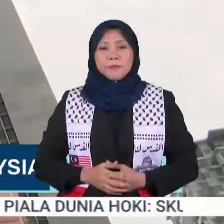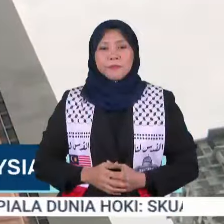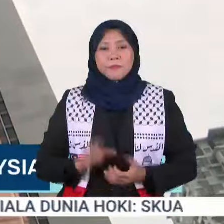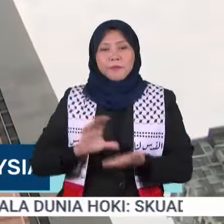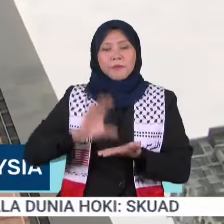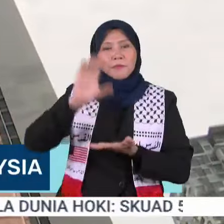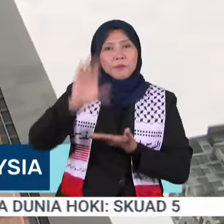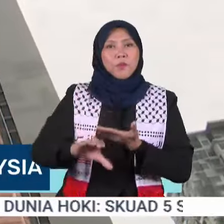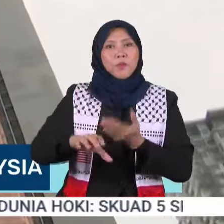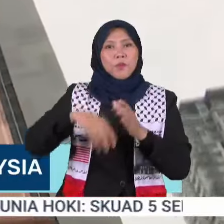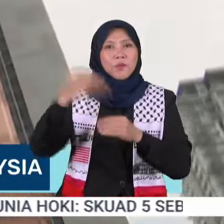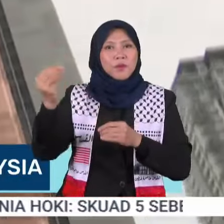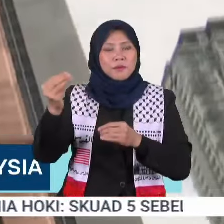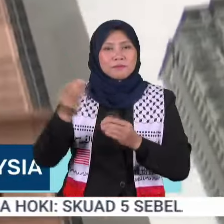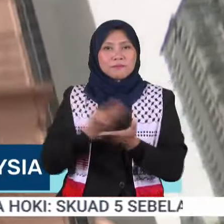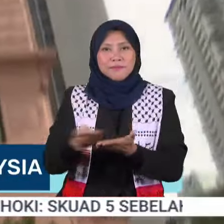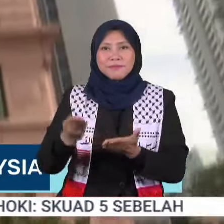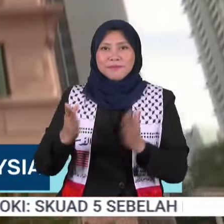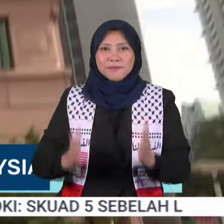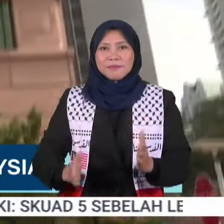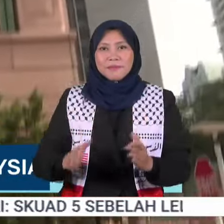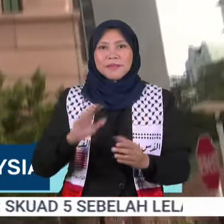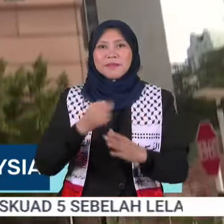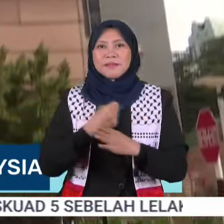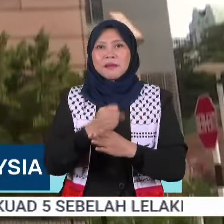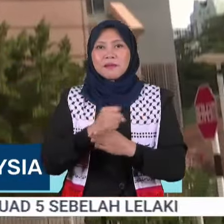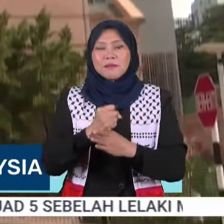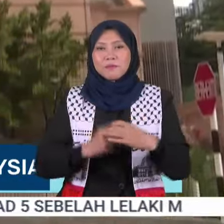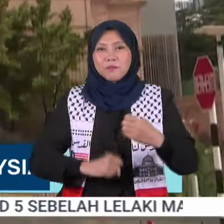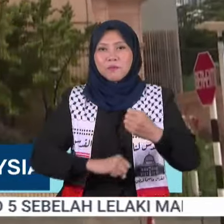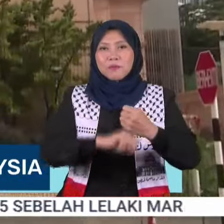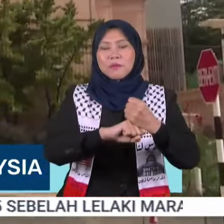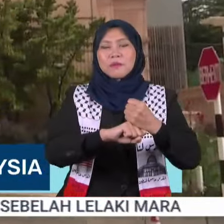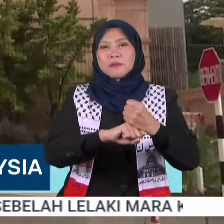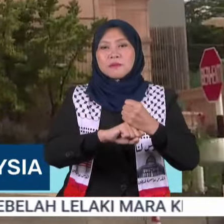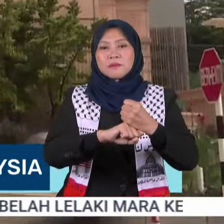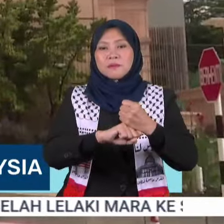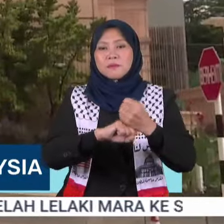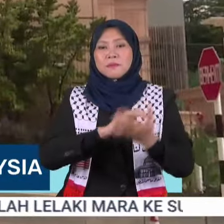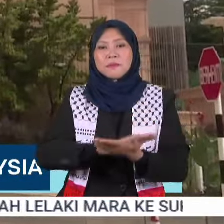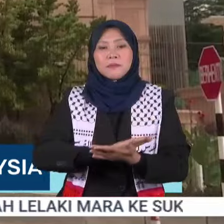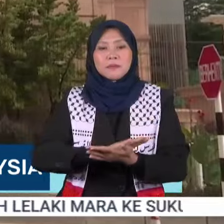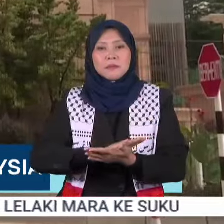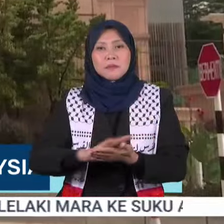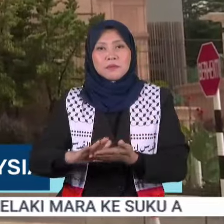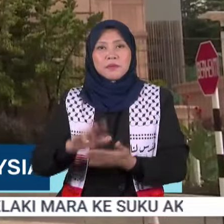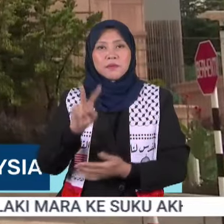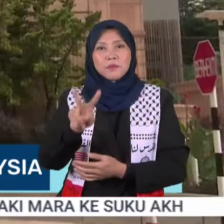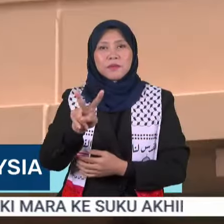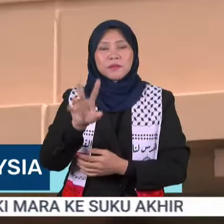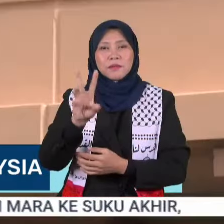Pelabur asing kembali sebagai pembeli bersih di Bursa Malaysia menyumbang kepada aliran masuk asing bersih sebanyak